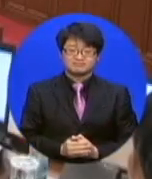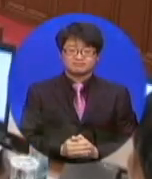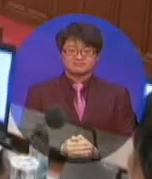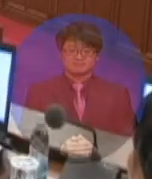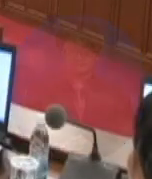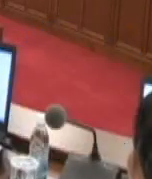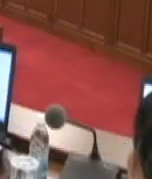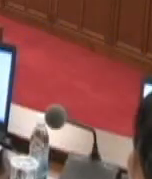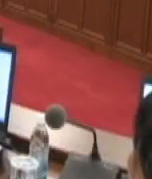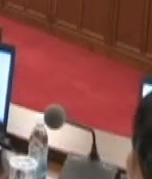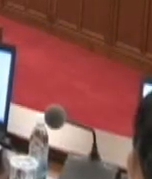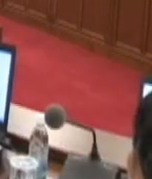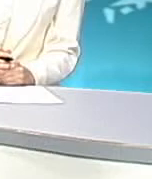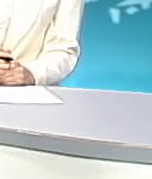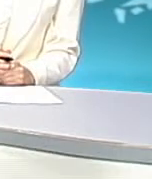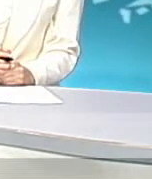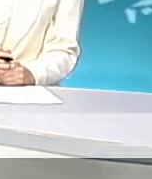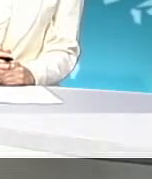뉴스 안서연입니다.